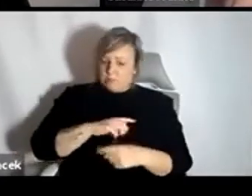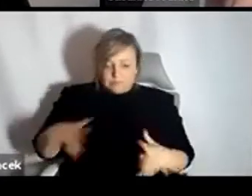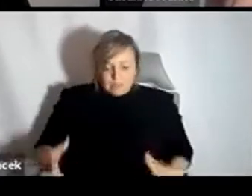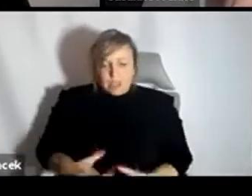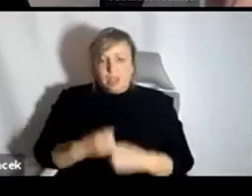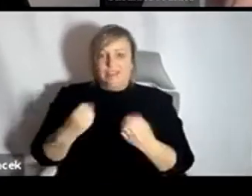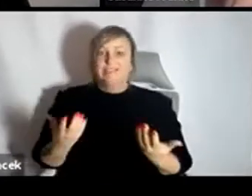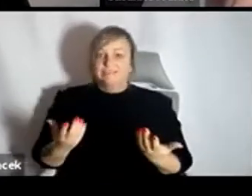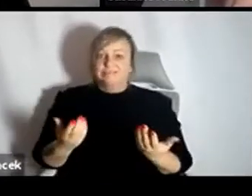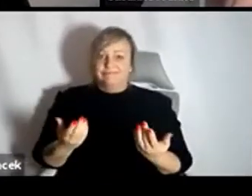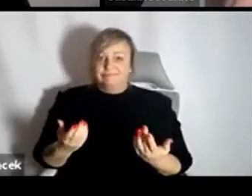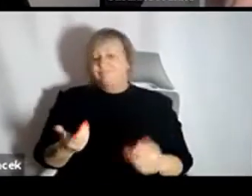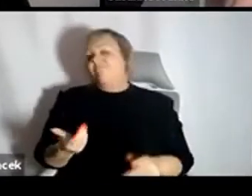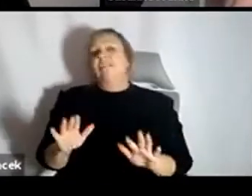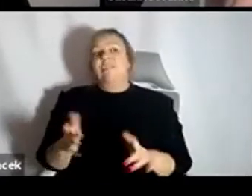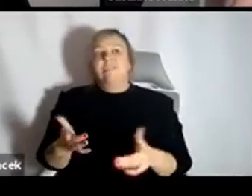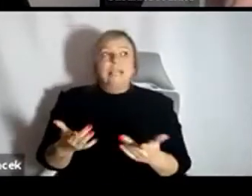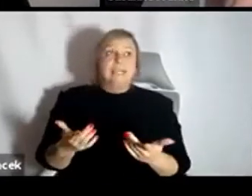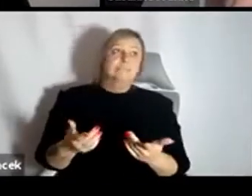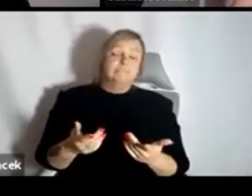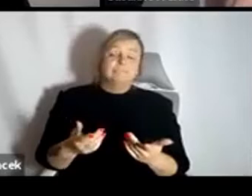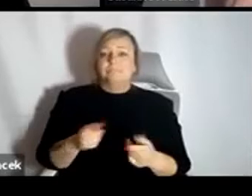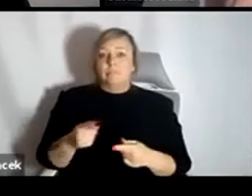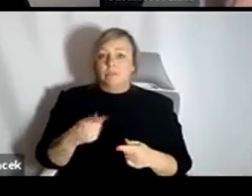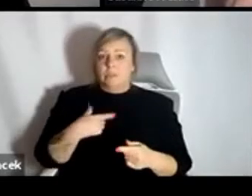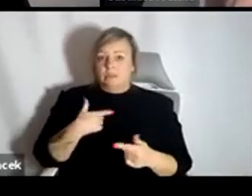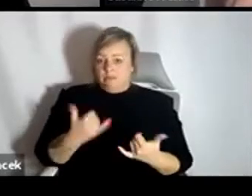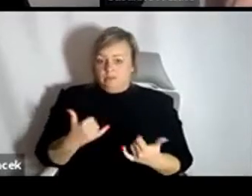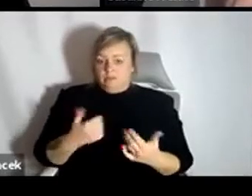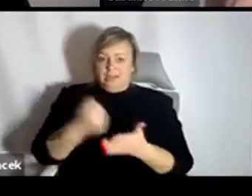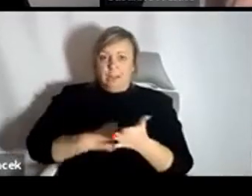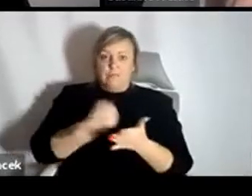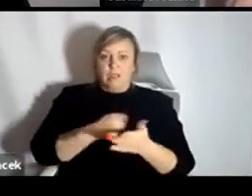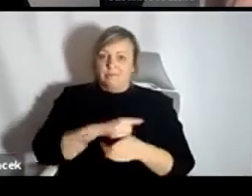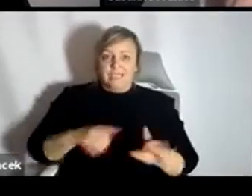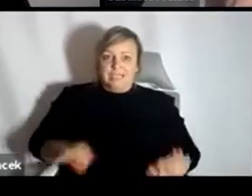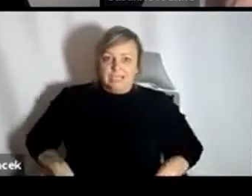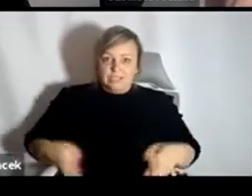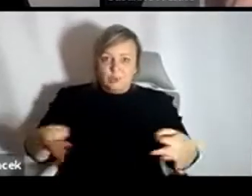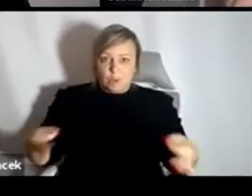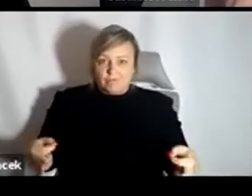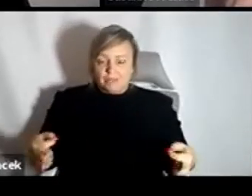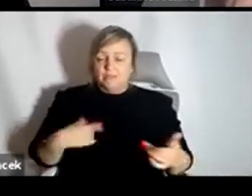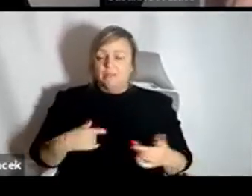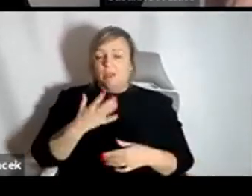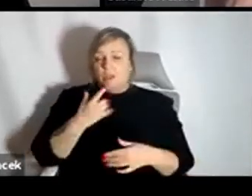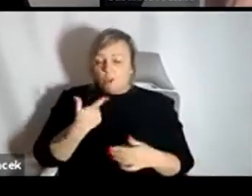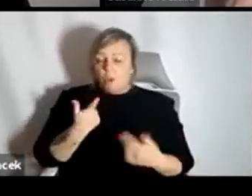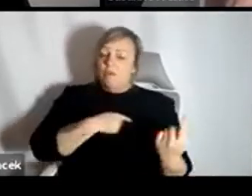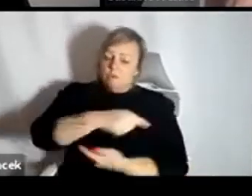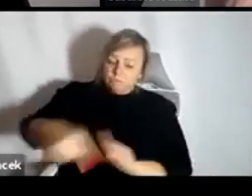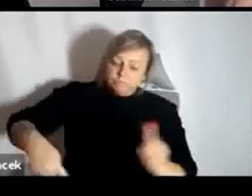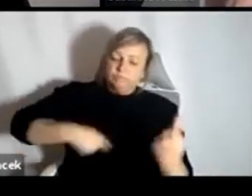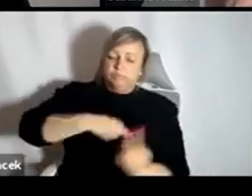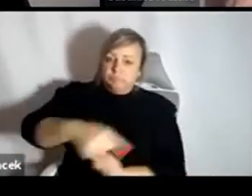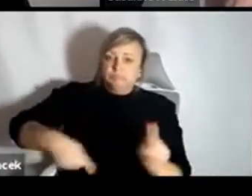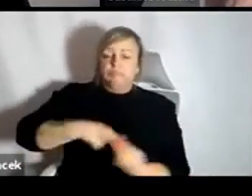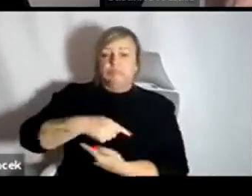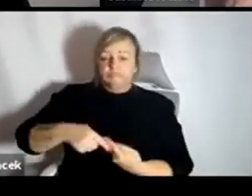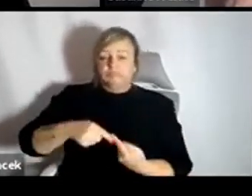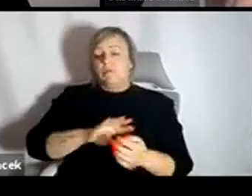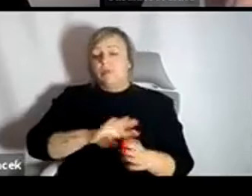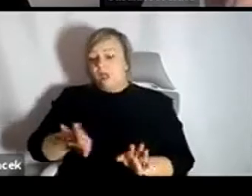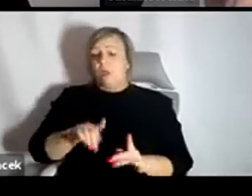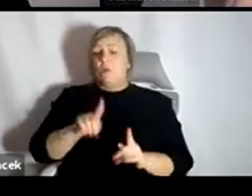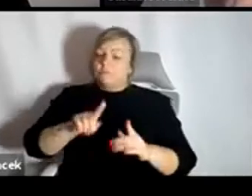daran gedacht, dass man nicht in die Insolvenz rutscht. Und ich hoffe, dass wir irgendwann wieder aus dem Hamsterrad rauskommen und die großen Fragen auch wieder diskutieren